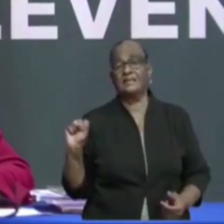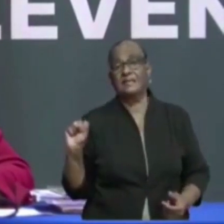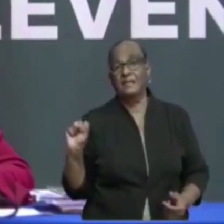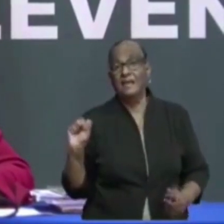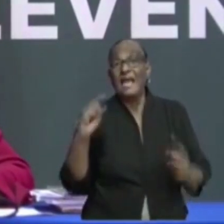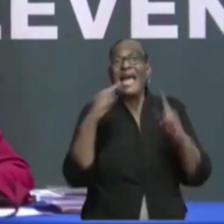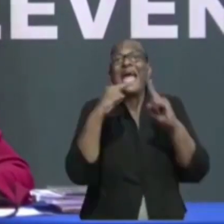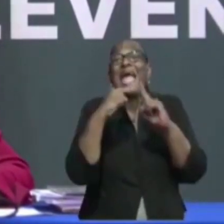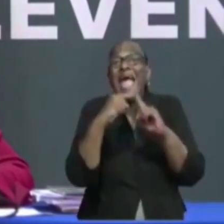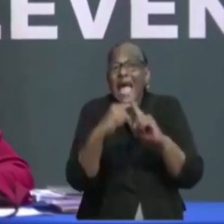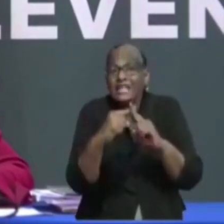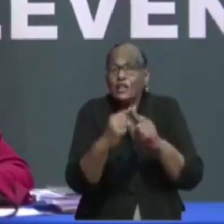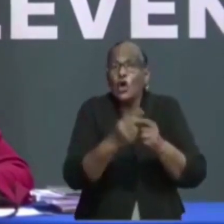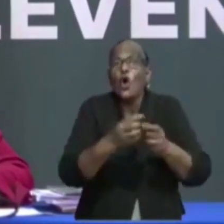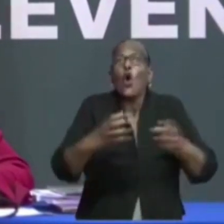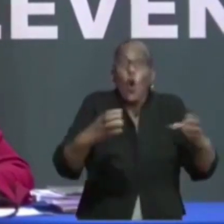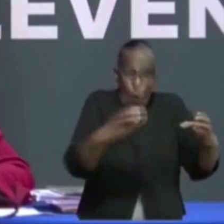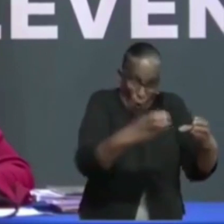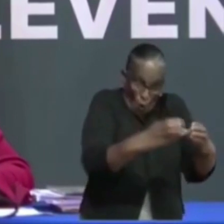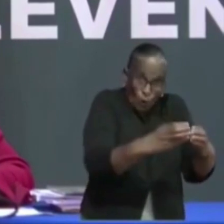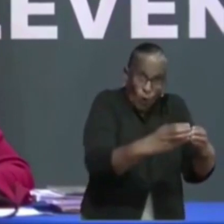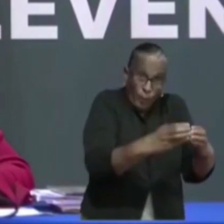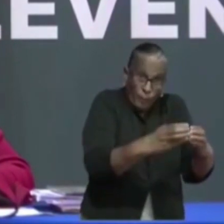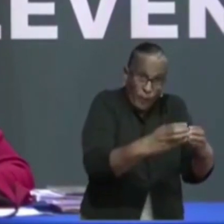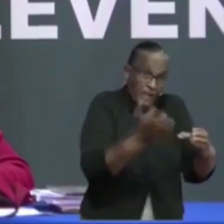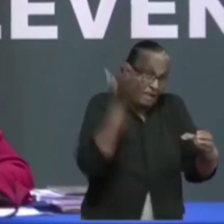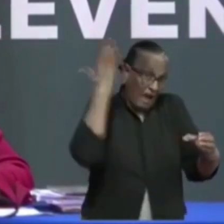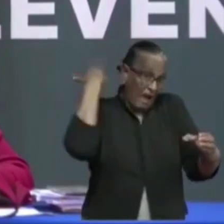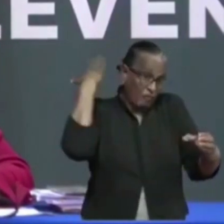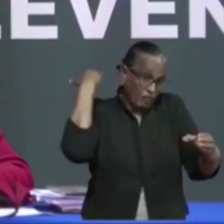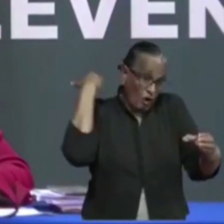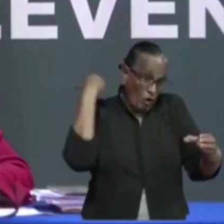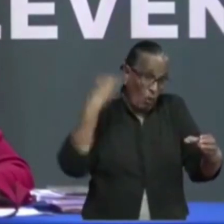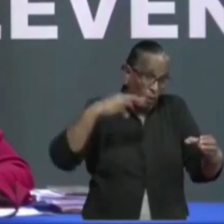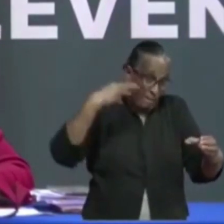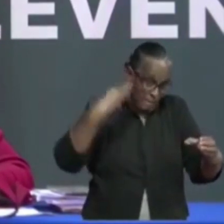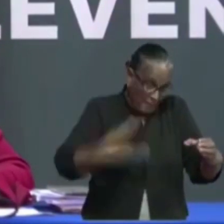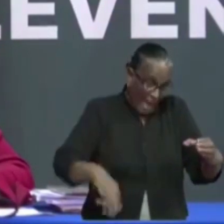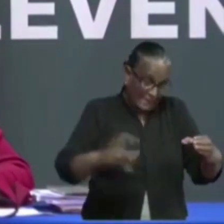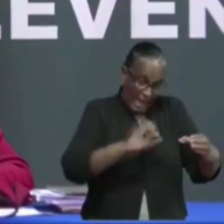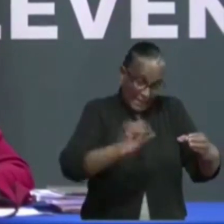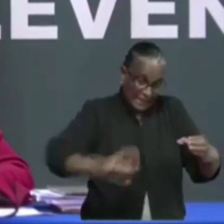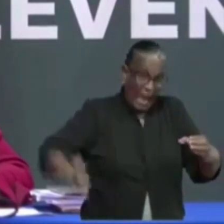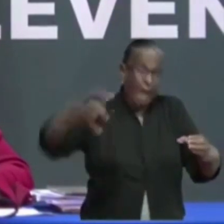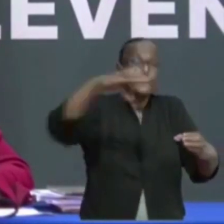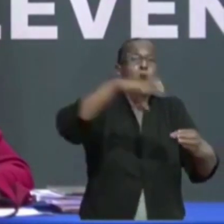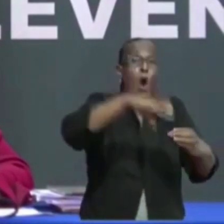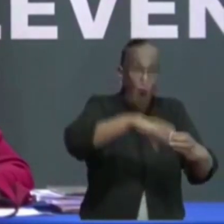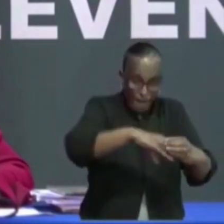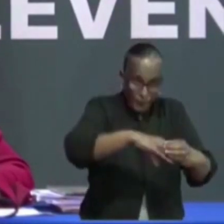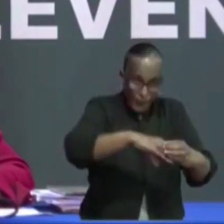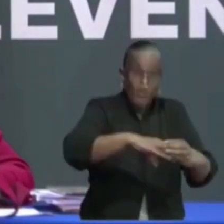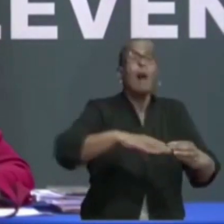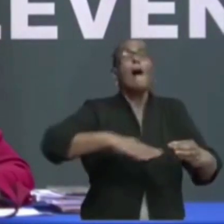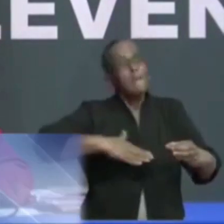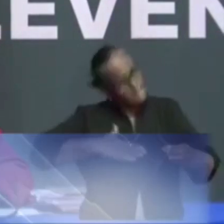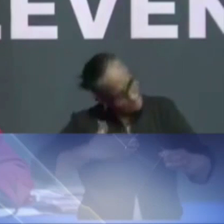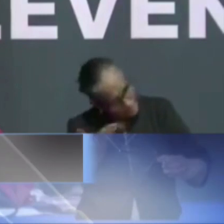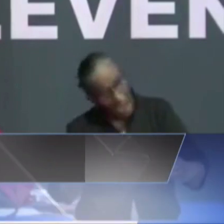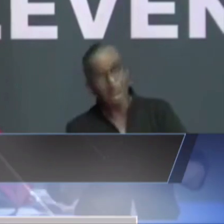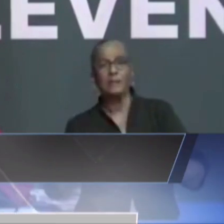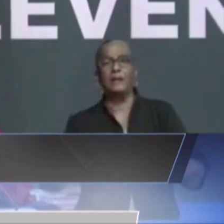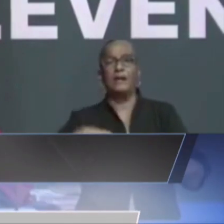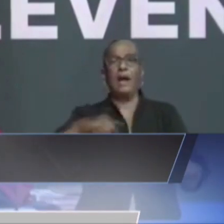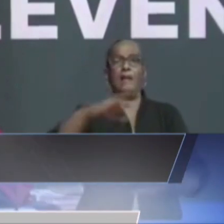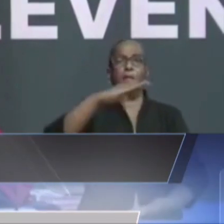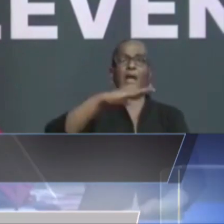En de groep die maandag geregistreerd is bij ons, die kunnen dan hun pakket ophalen.